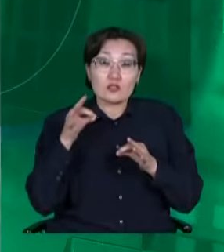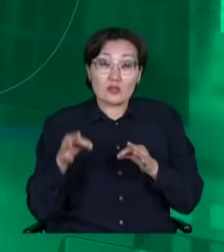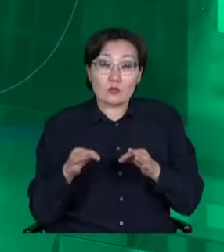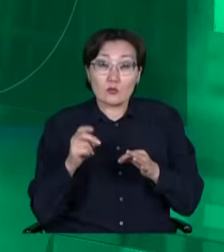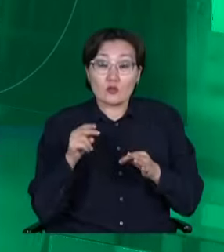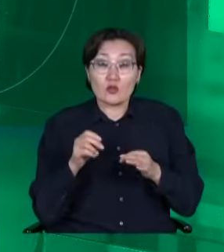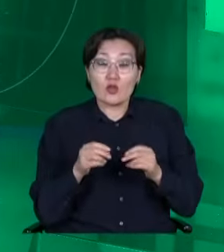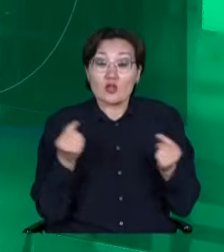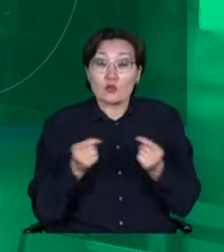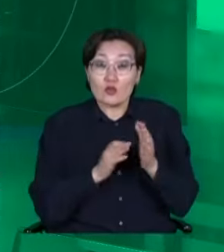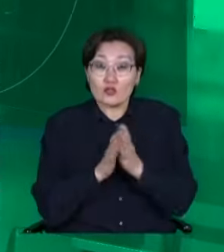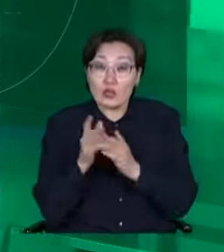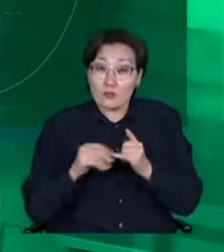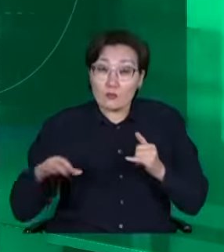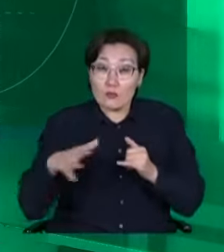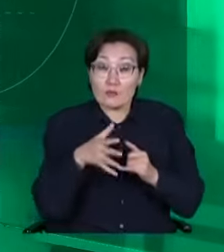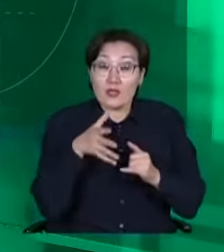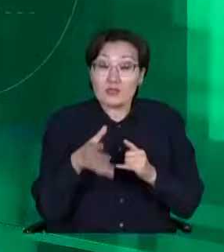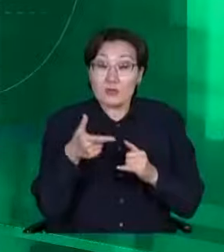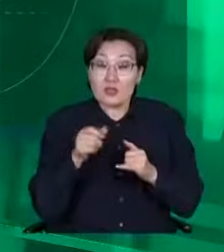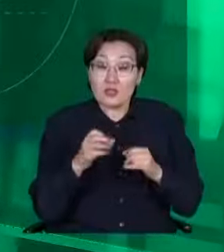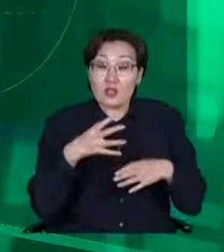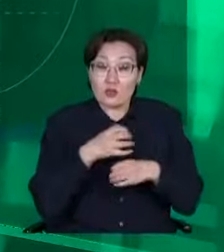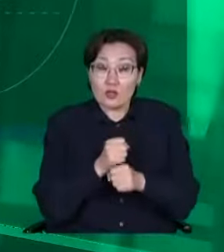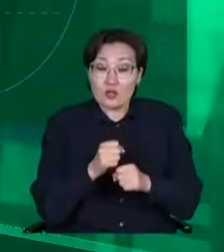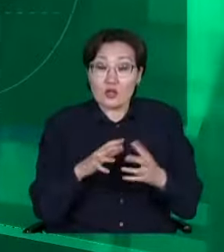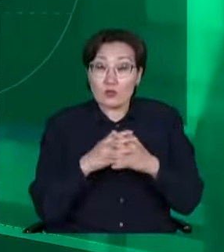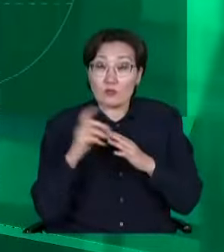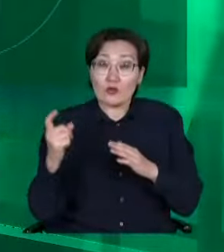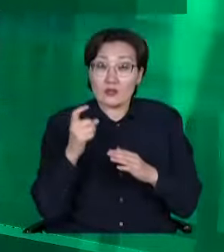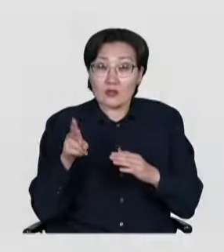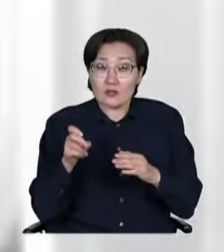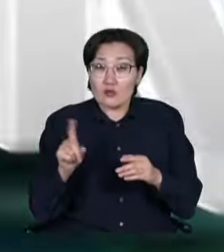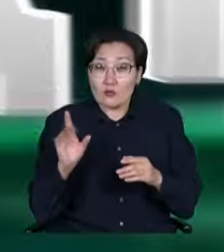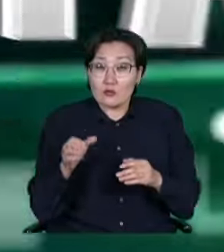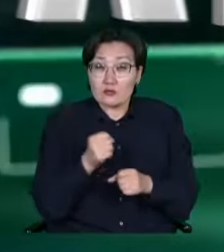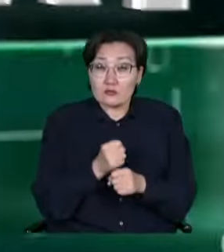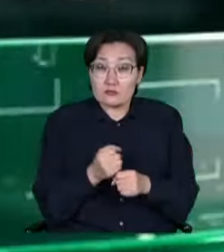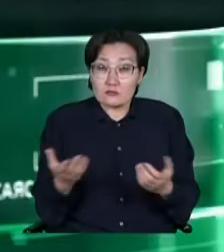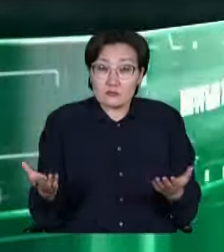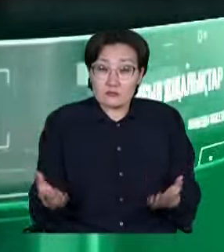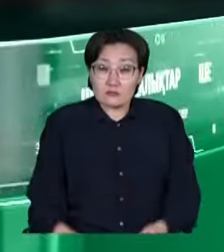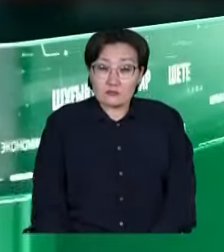күріш алқабының көлемі 5000 гектарға қысқарады. Шаруалар қалай амалдамақ?